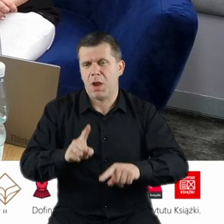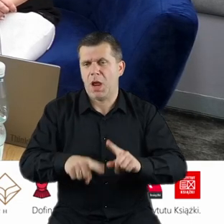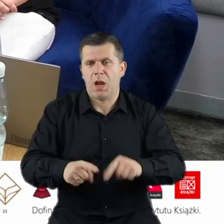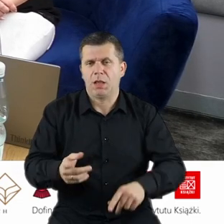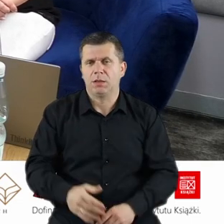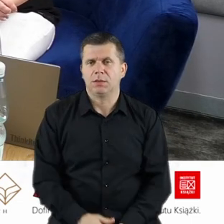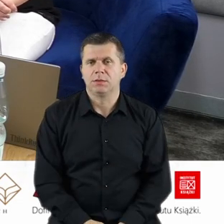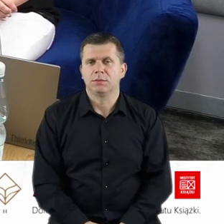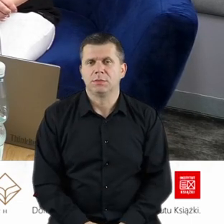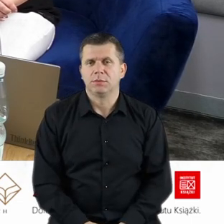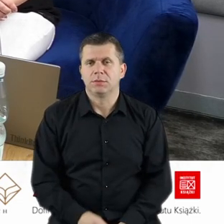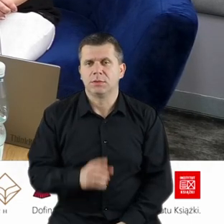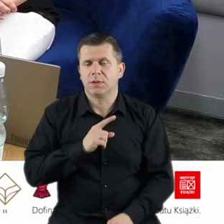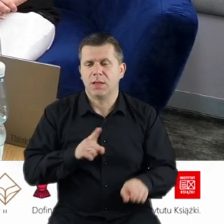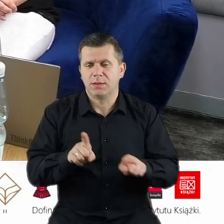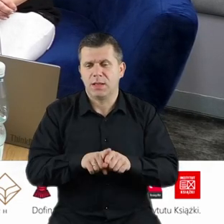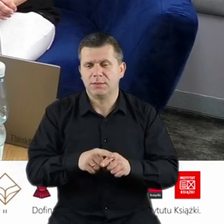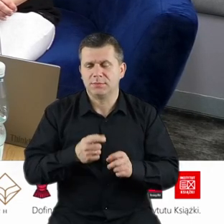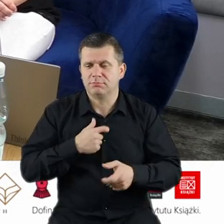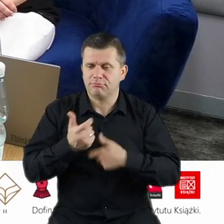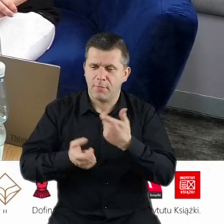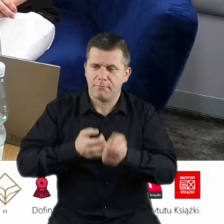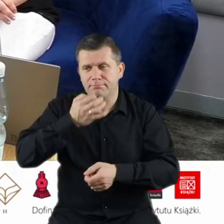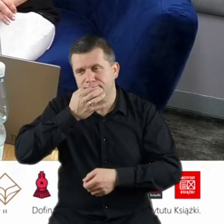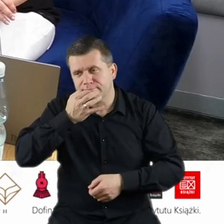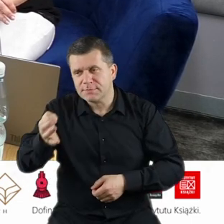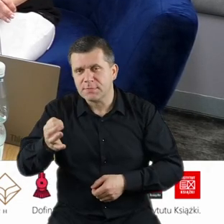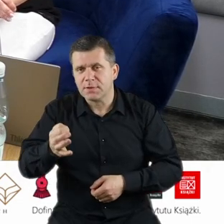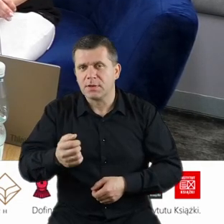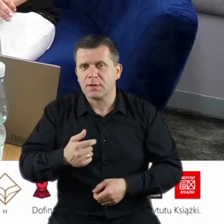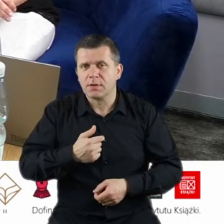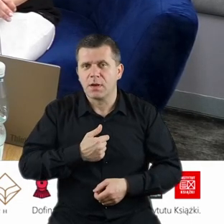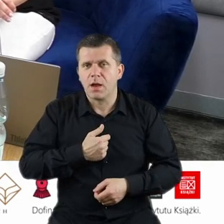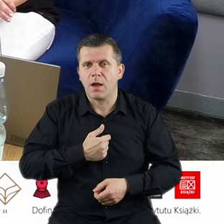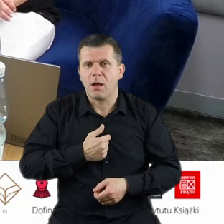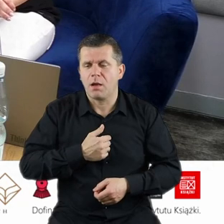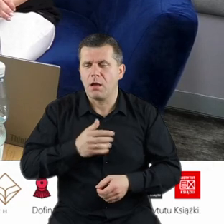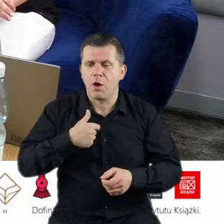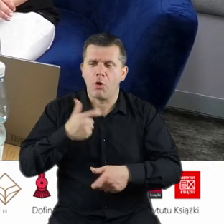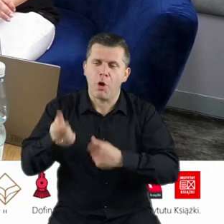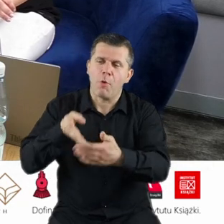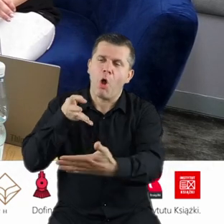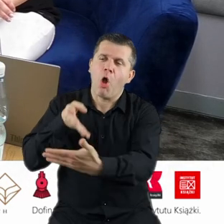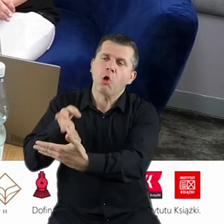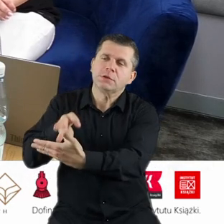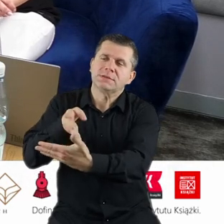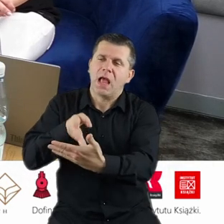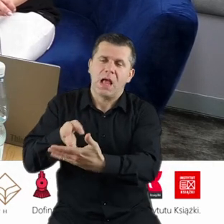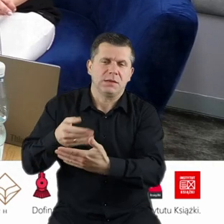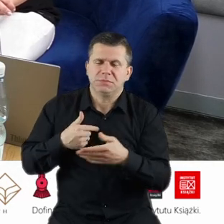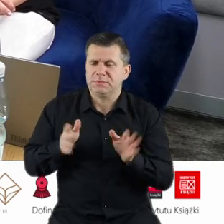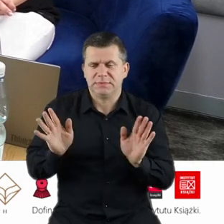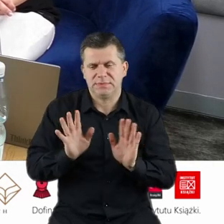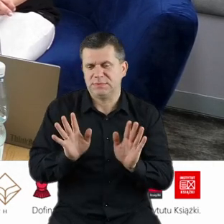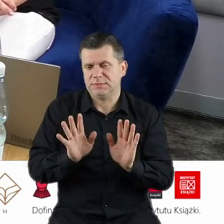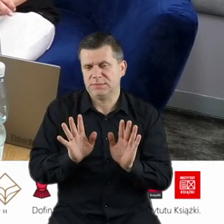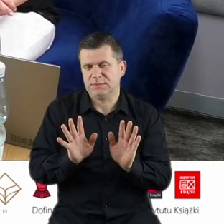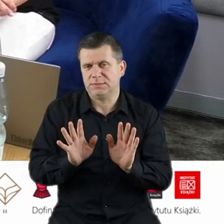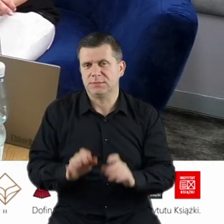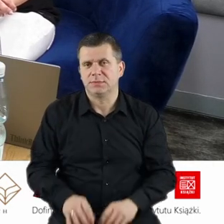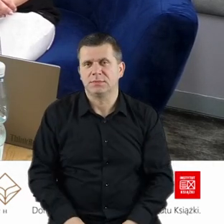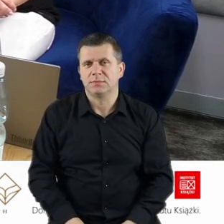opowiedzieli. Ja też zadawałem im, jakby też nie czułem się powołany do tego, żeby ich oceniać i łajać, na